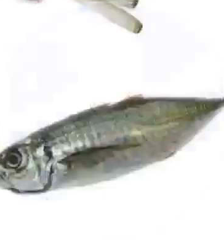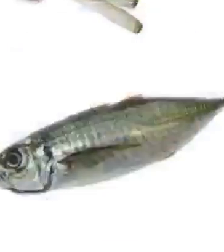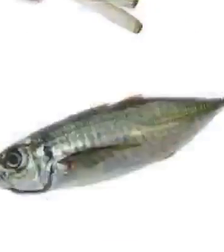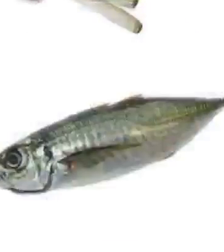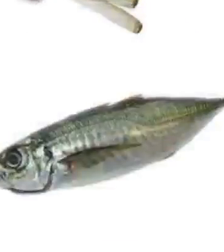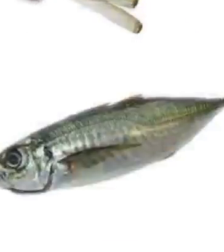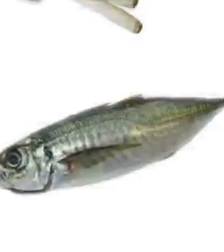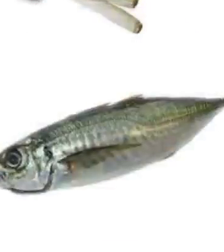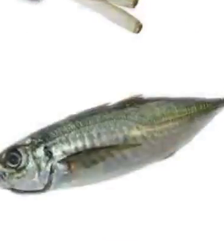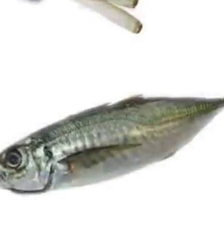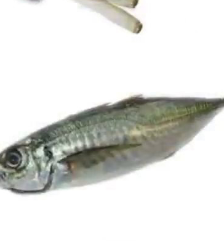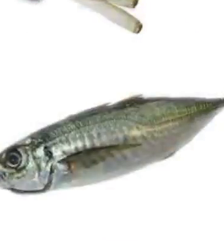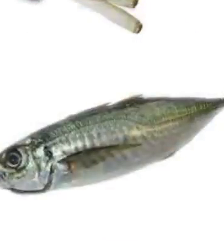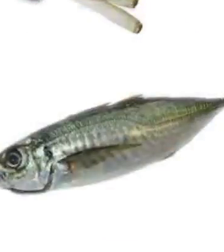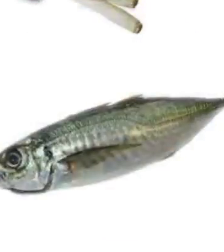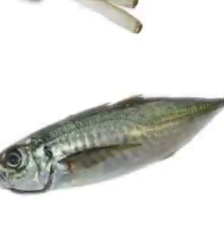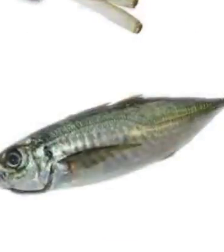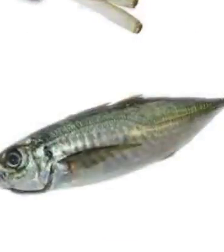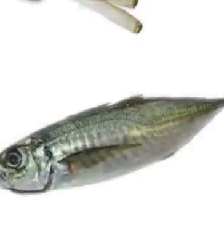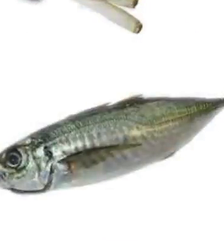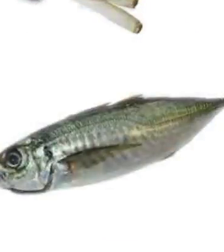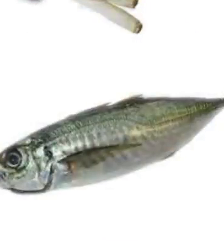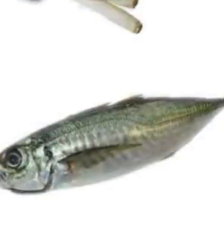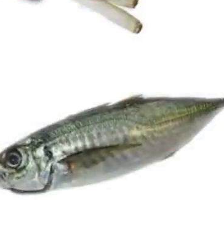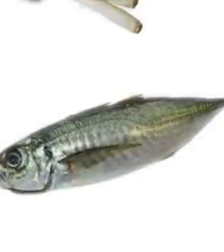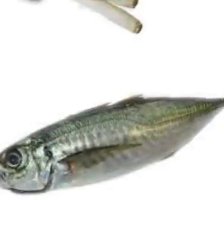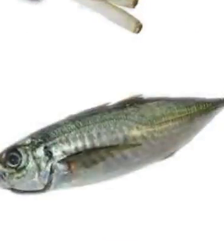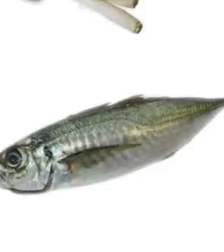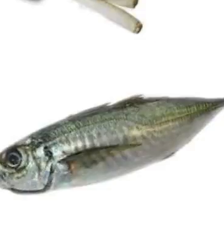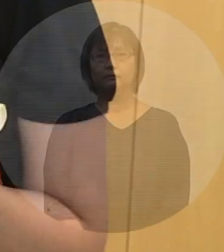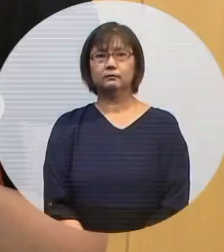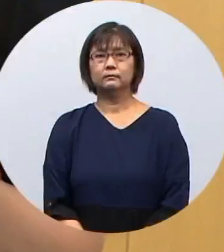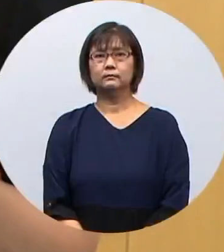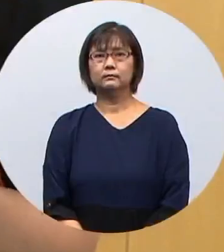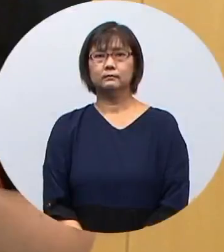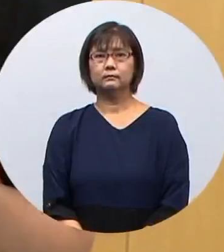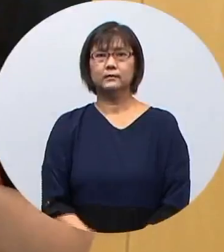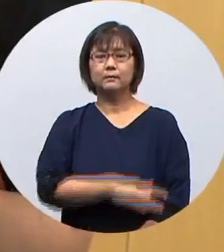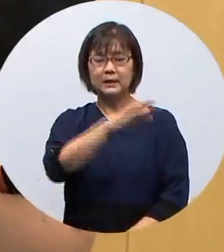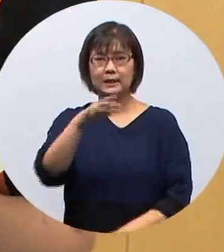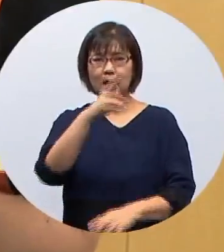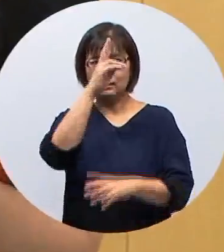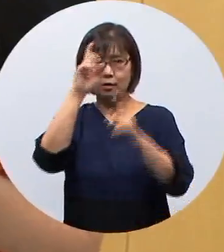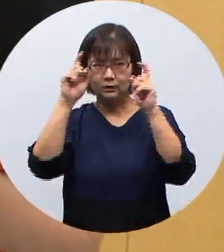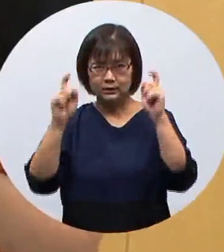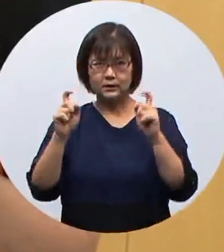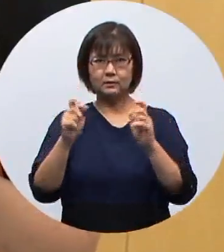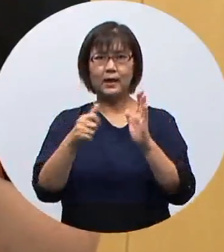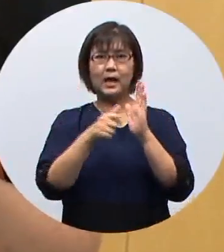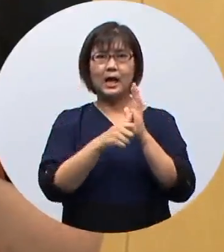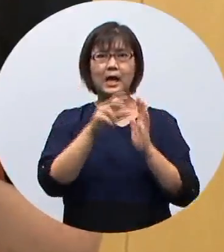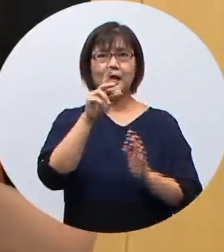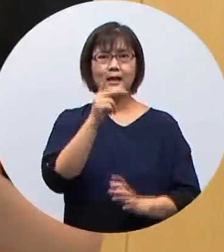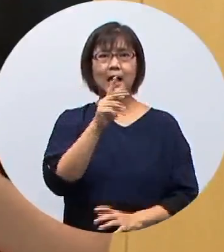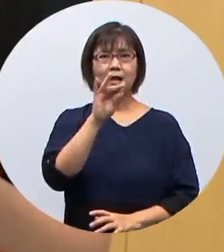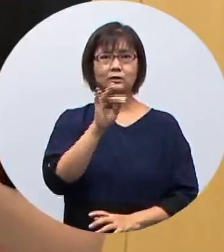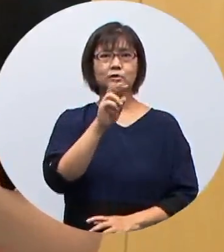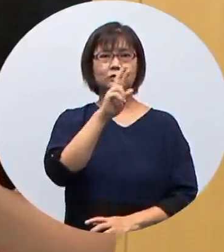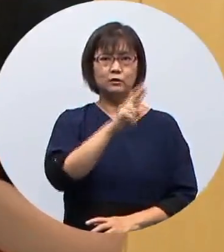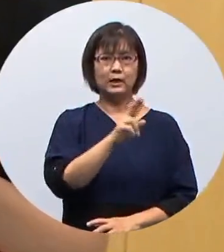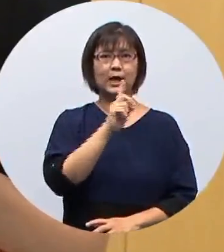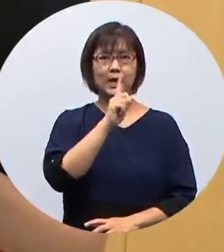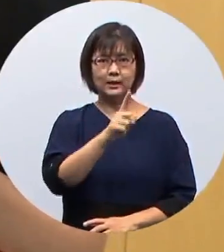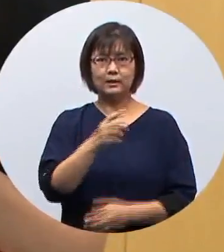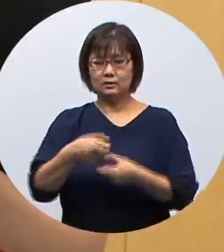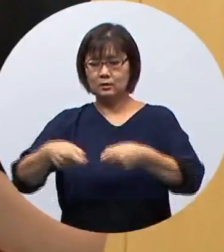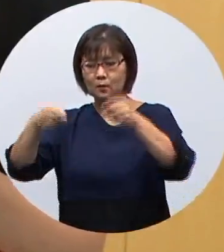産食材で簡単クッキング、藤沢ごはん。 皆さんこんにちは、 桂真奈美です。 渡辺里子です